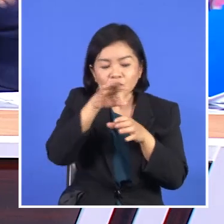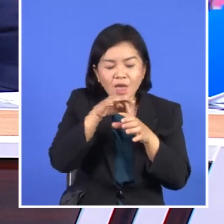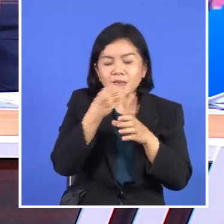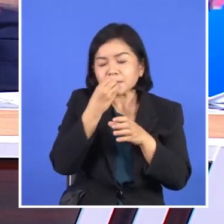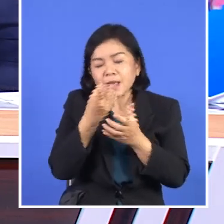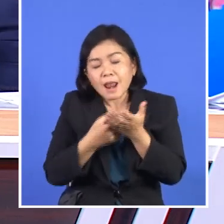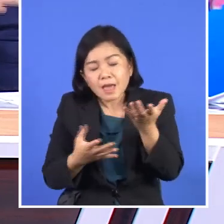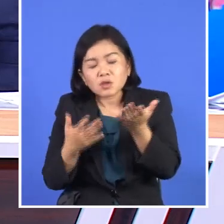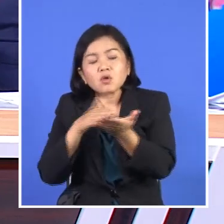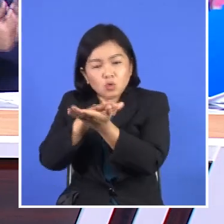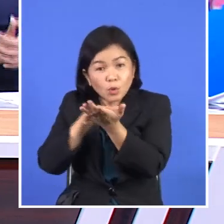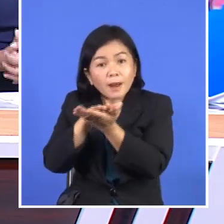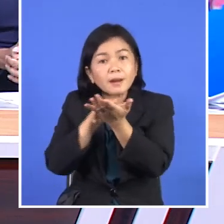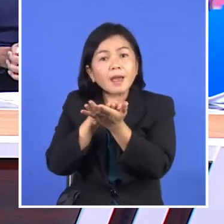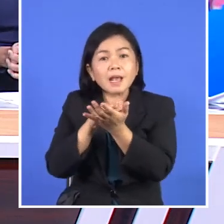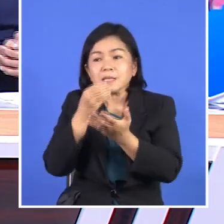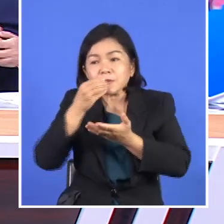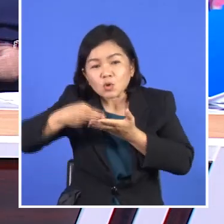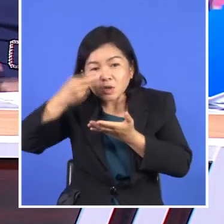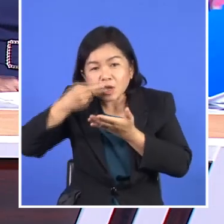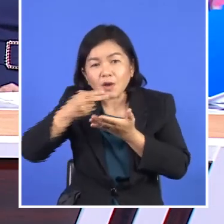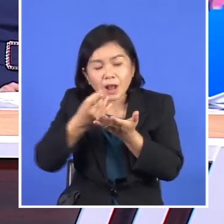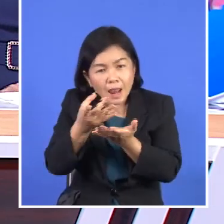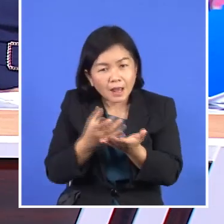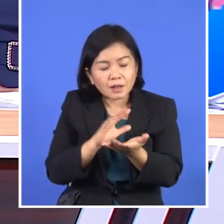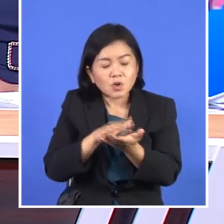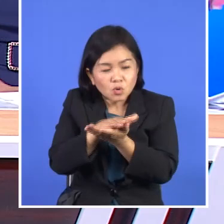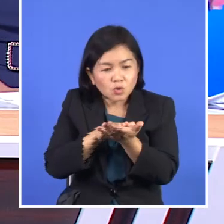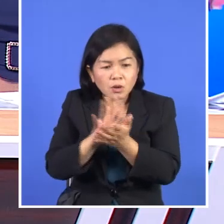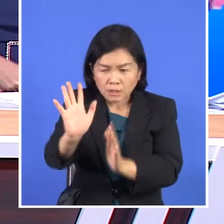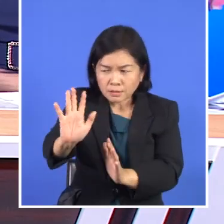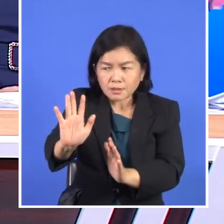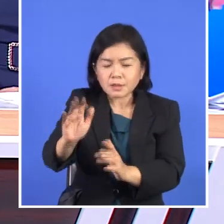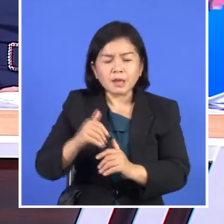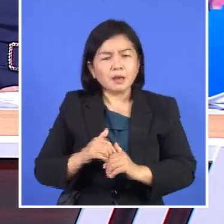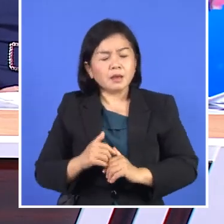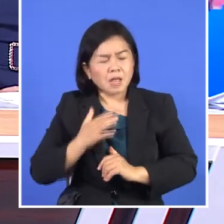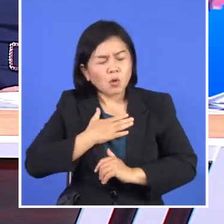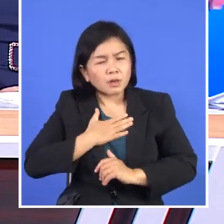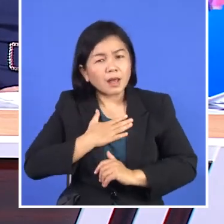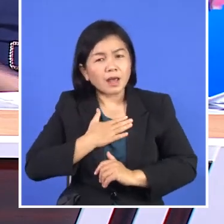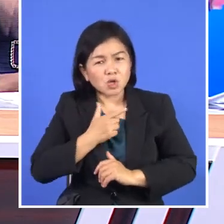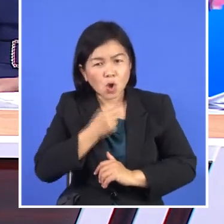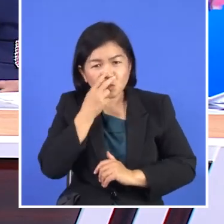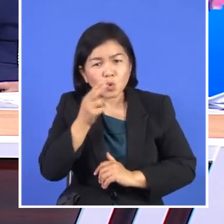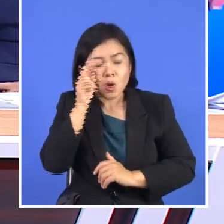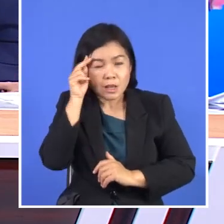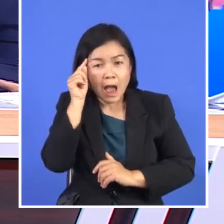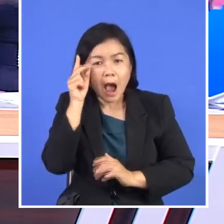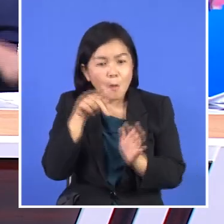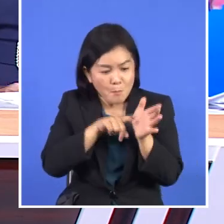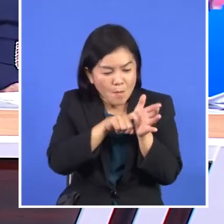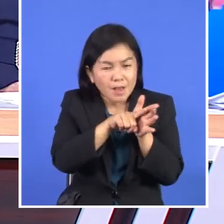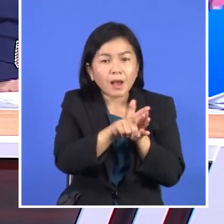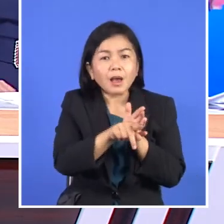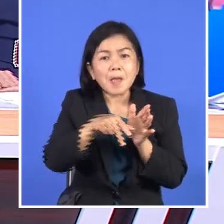ข้าไปหรือว่ากำลังซ้อยบะหมี่อยู่แบบนั้นนะคะ คุณสองพี่เป็นโรคจิตอย่างนึงนะ ยังไงคะ พี่ชอบดูข่าวประเภทนี้เอาจริง